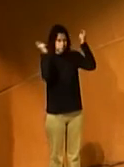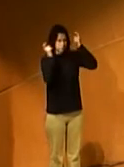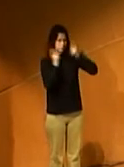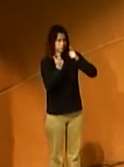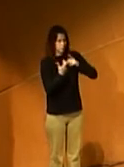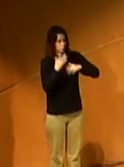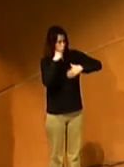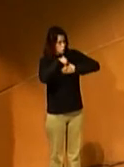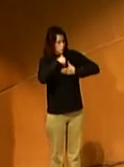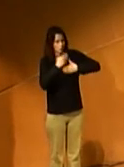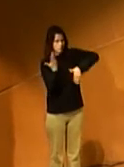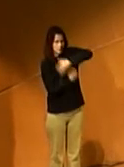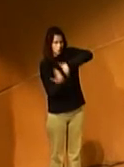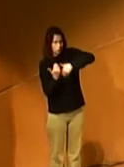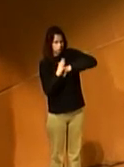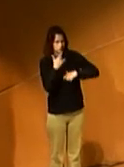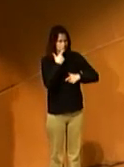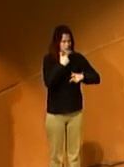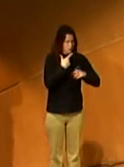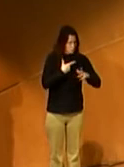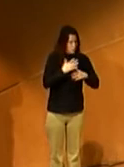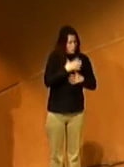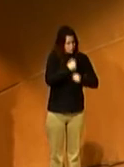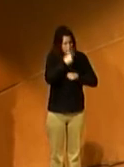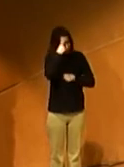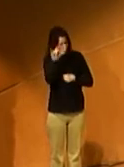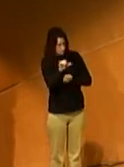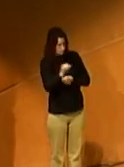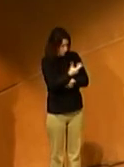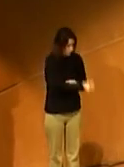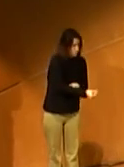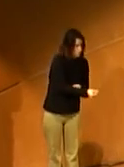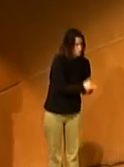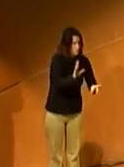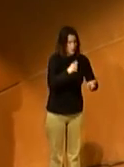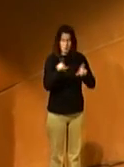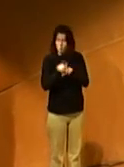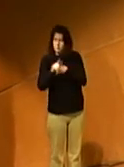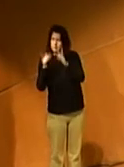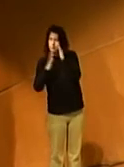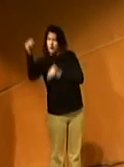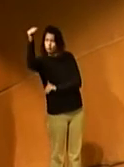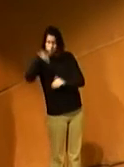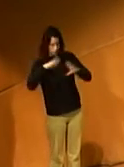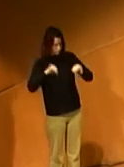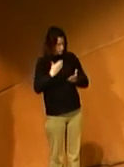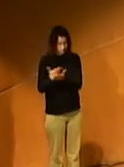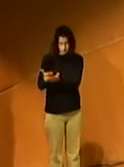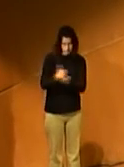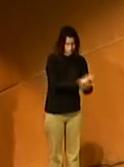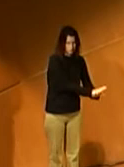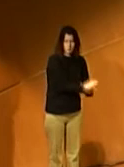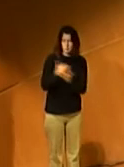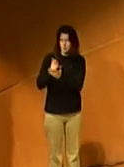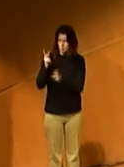des enfants et des adultes, et d'être là pour l'enfant. Est-ce que vous voudriez peut-être dire un petit mot pour